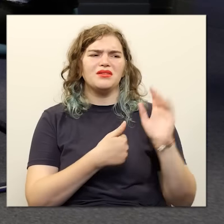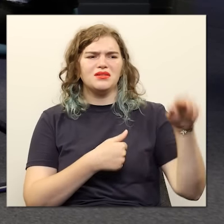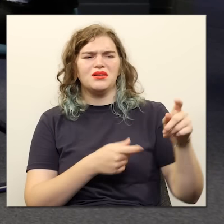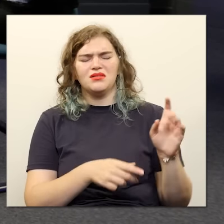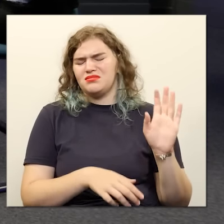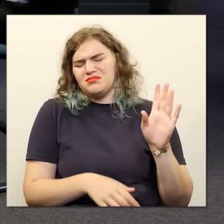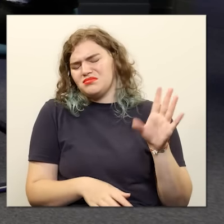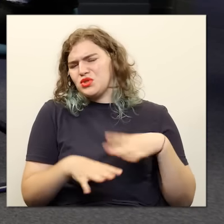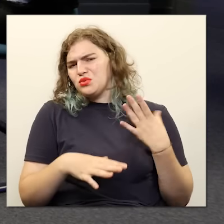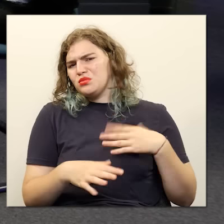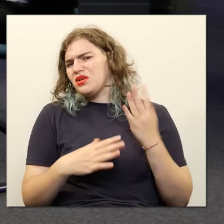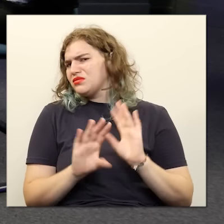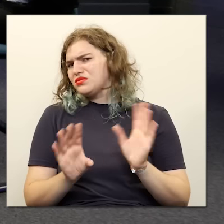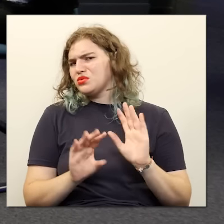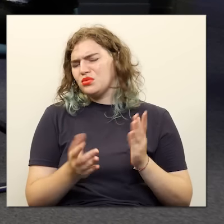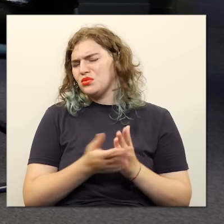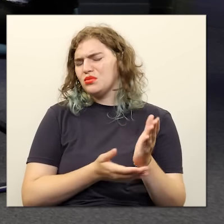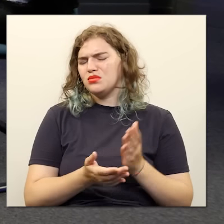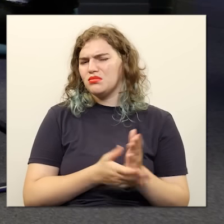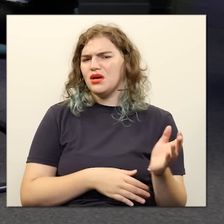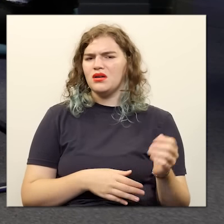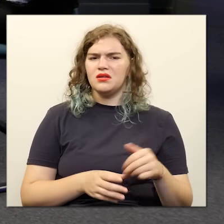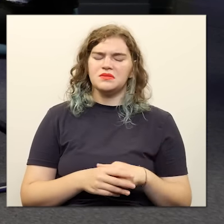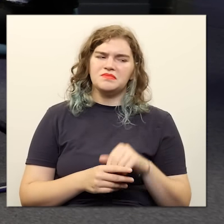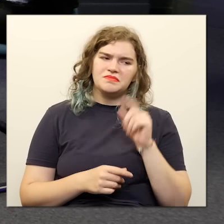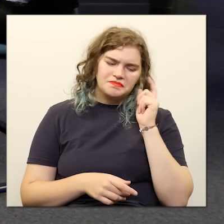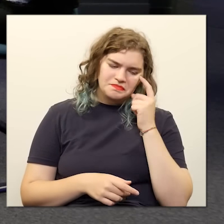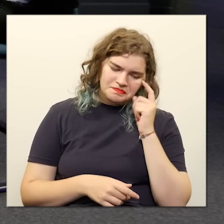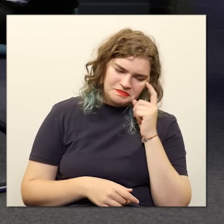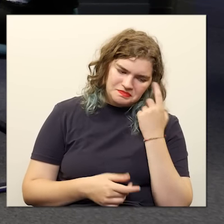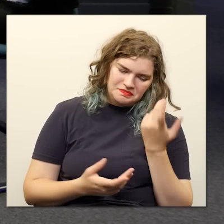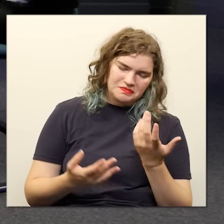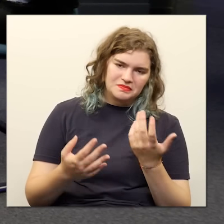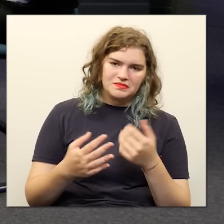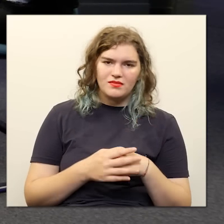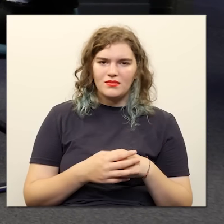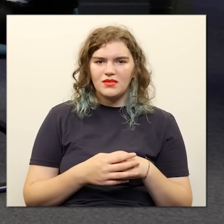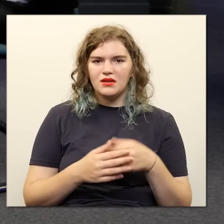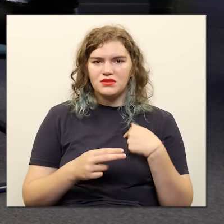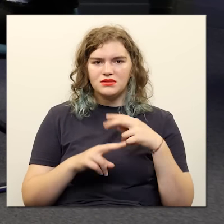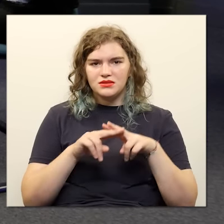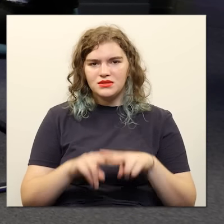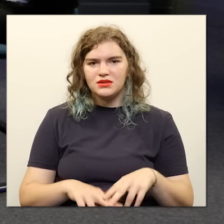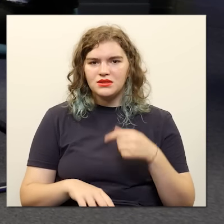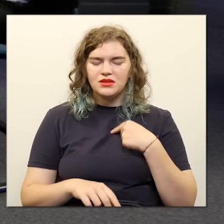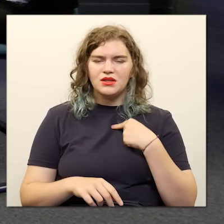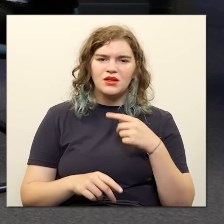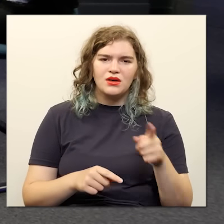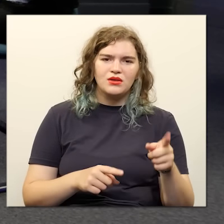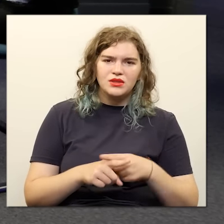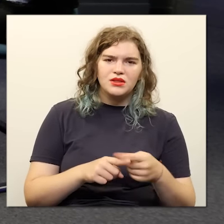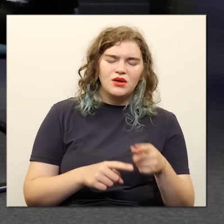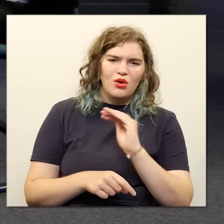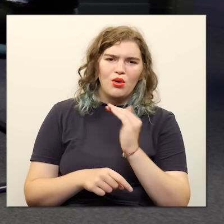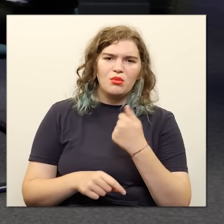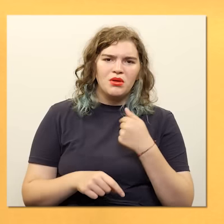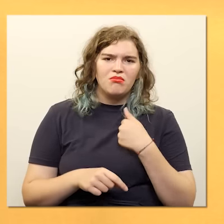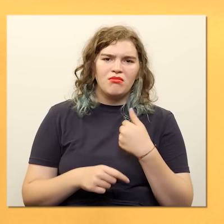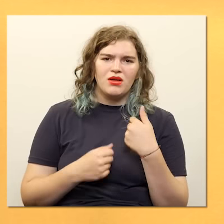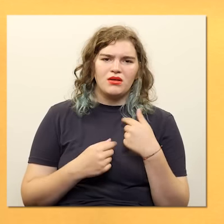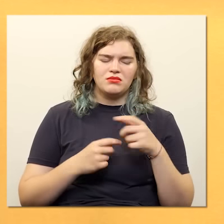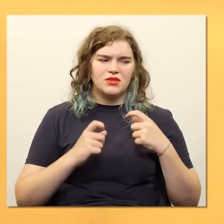tăi. Nu vreau să vină. Și mă gândeam, na, acum o să rămân eu cu prietenii mei și copiii mei să